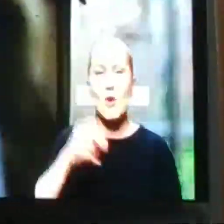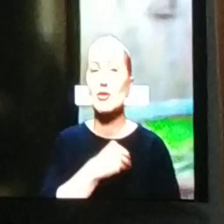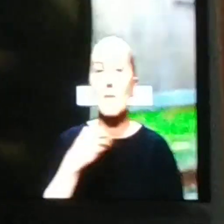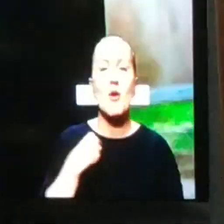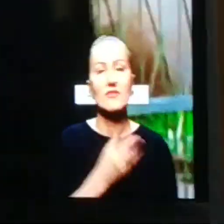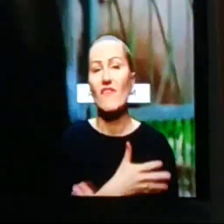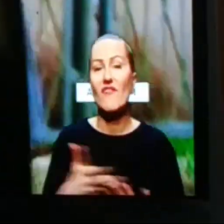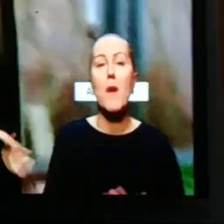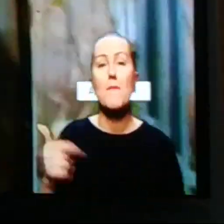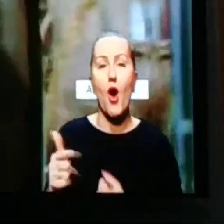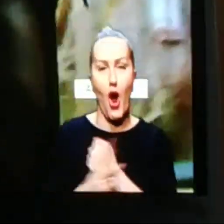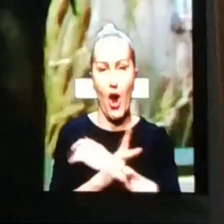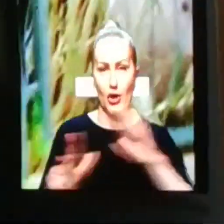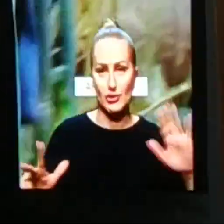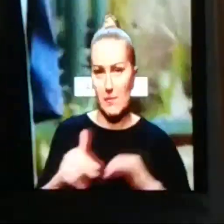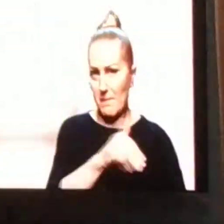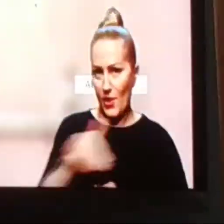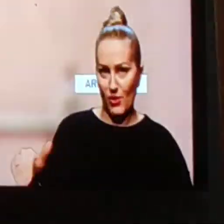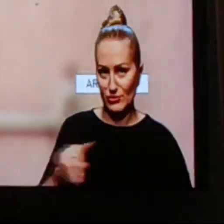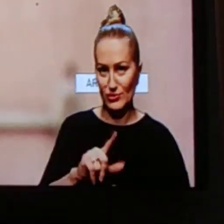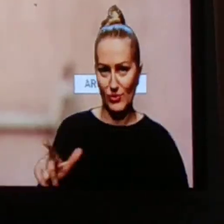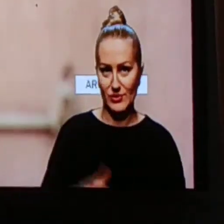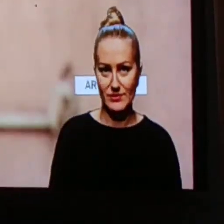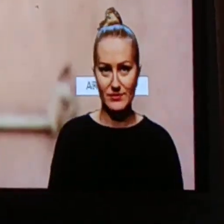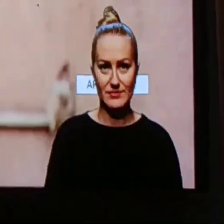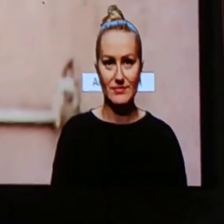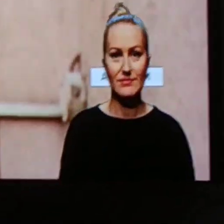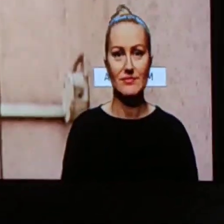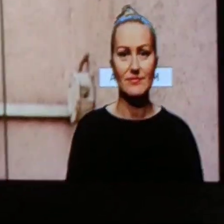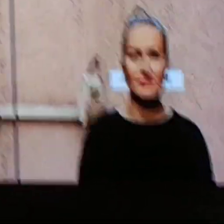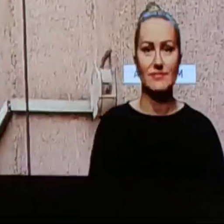miała 88 milionów złotych. Maria